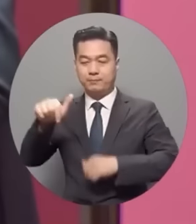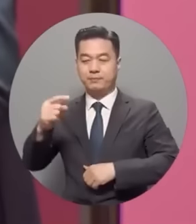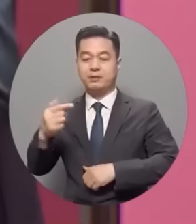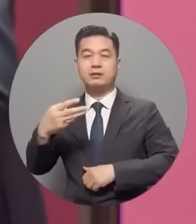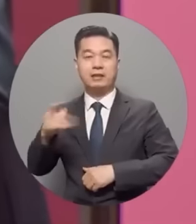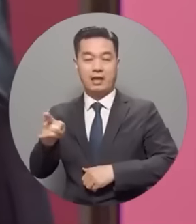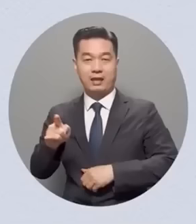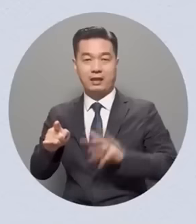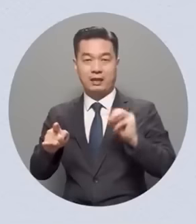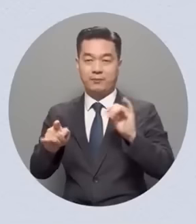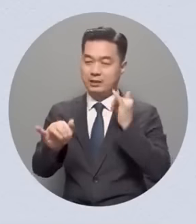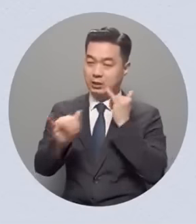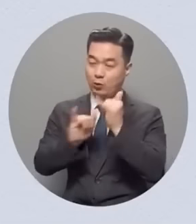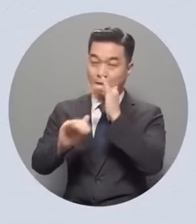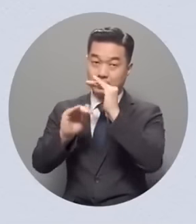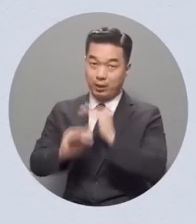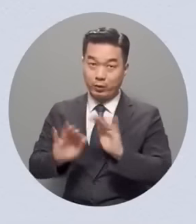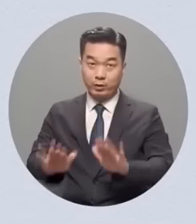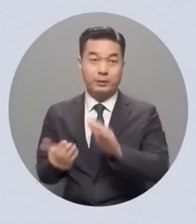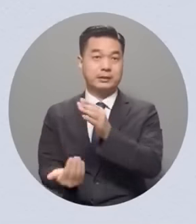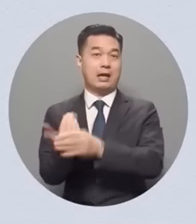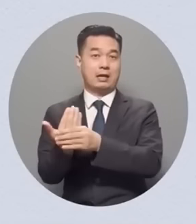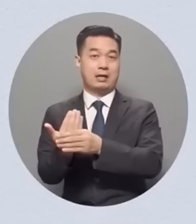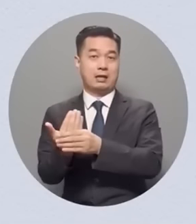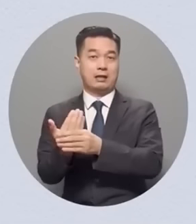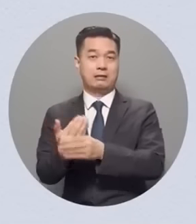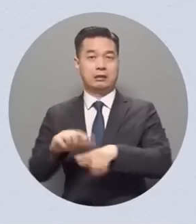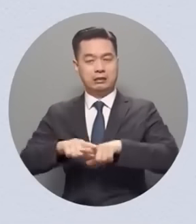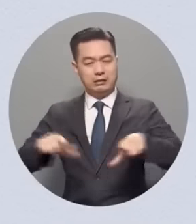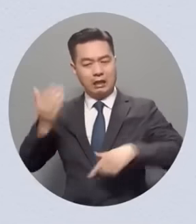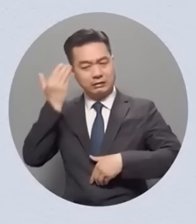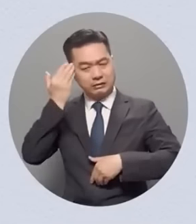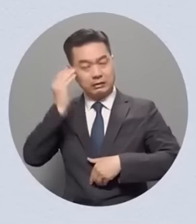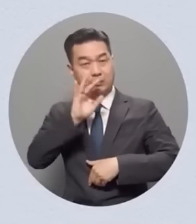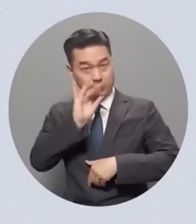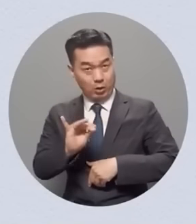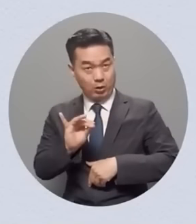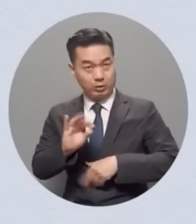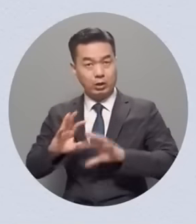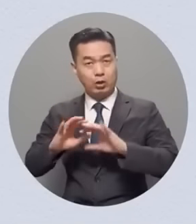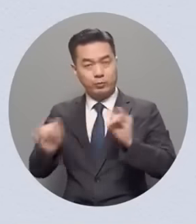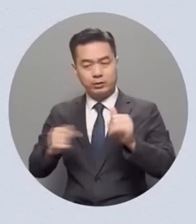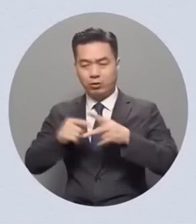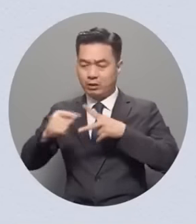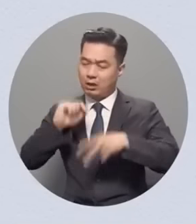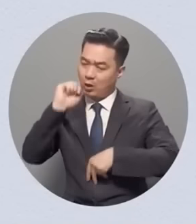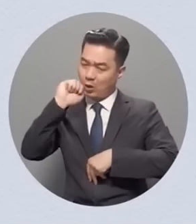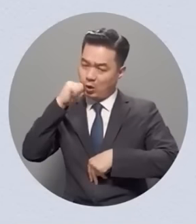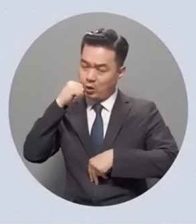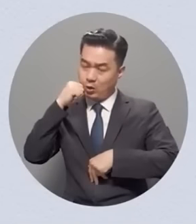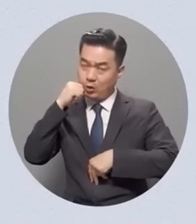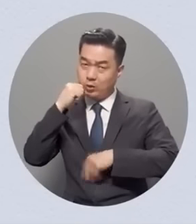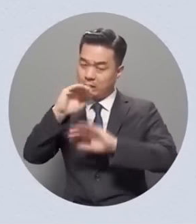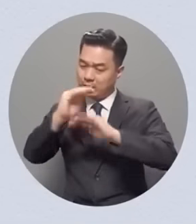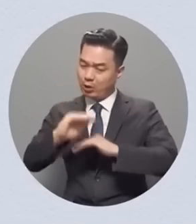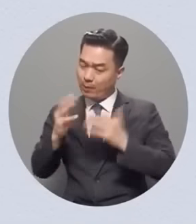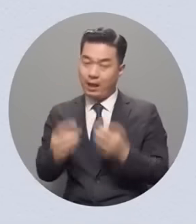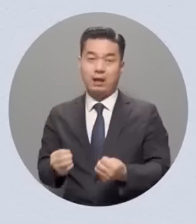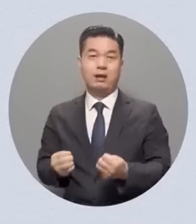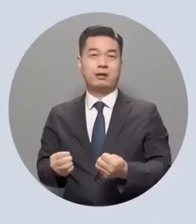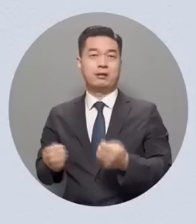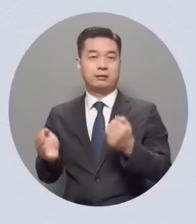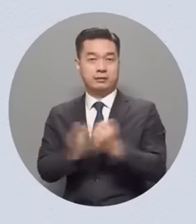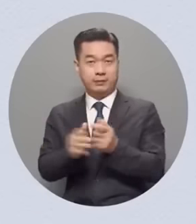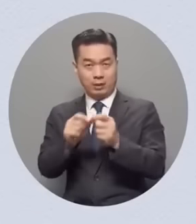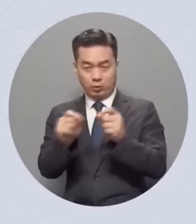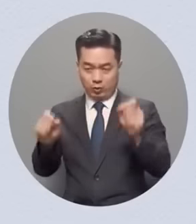MBC와의 통화에서 이번 사건은 제 상식선에서는 물론 국민들도 납득하기 어려운 지점이 많다며